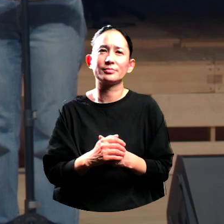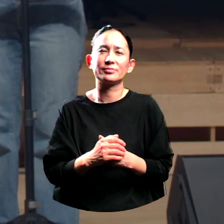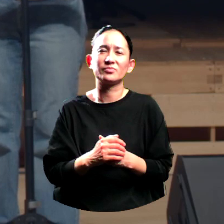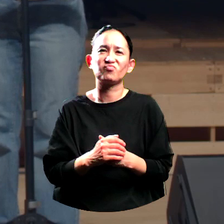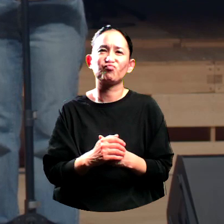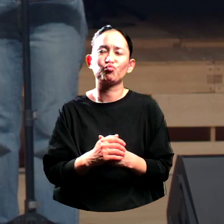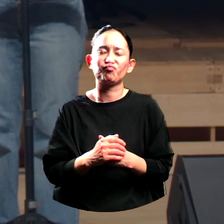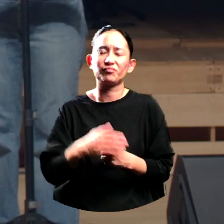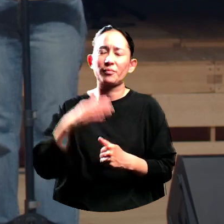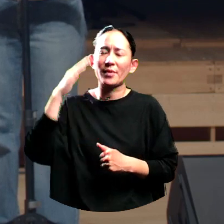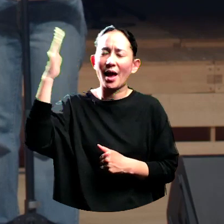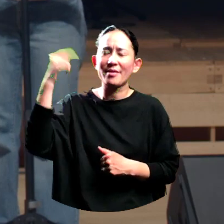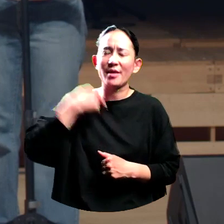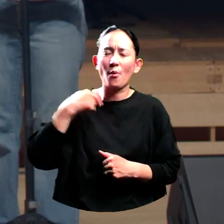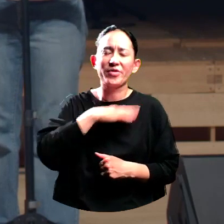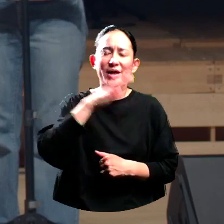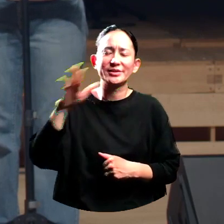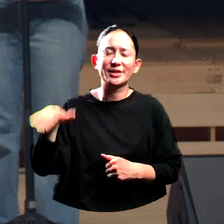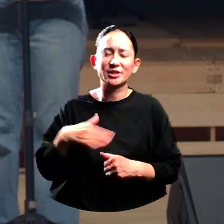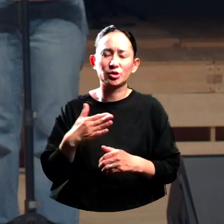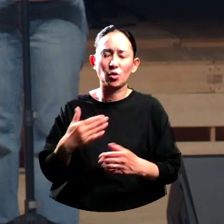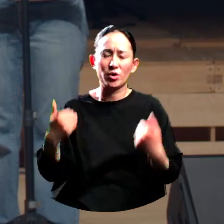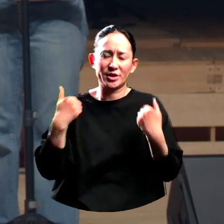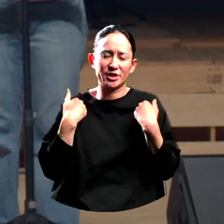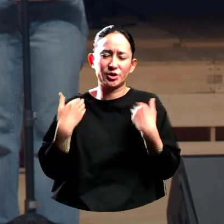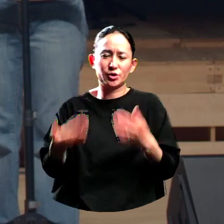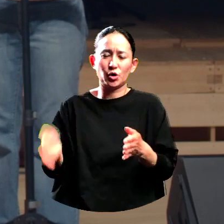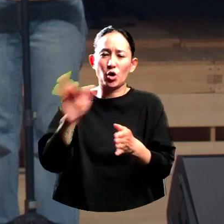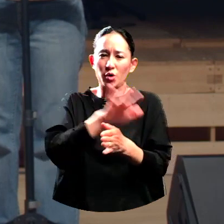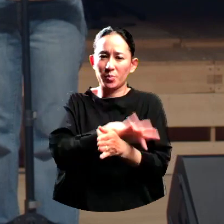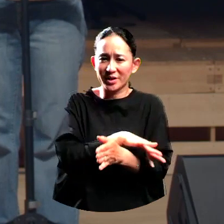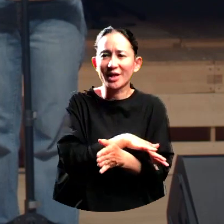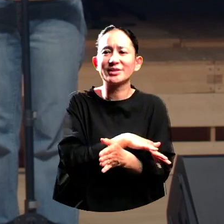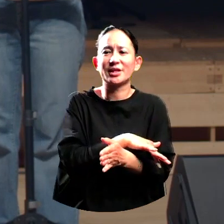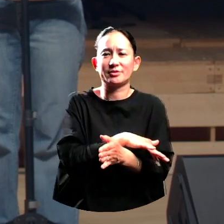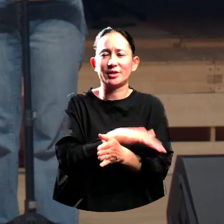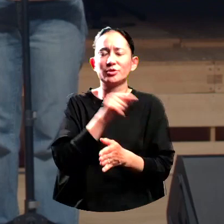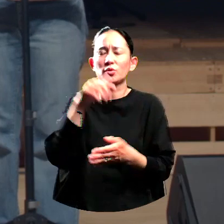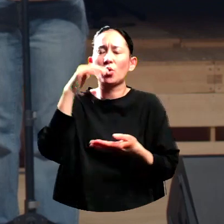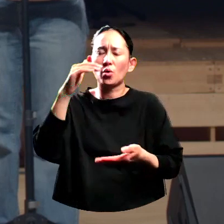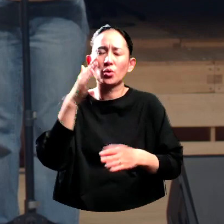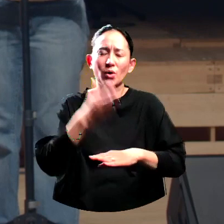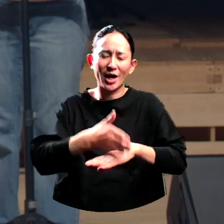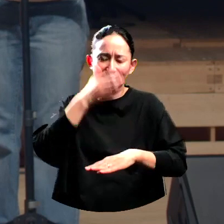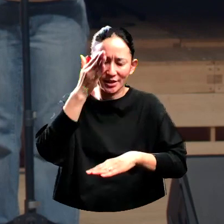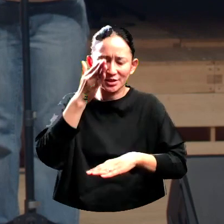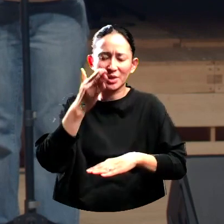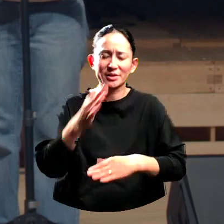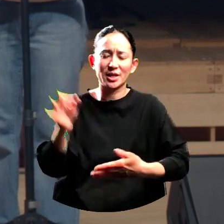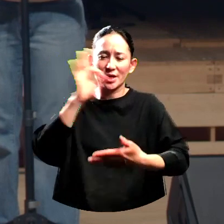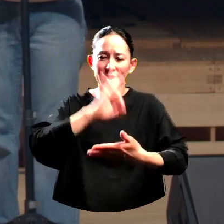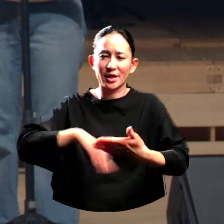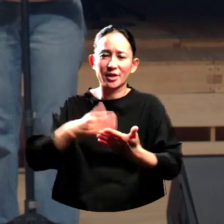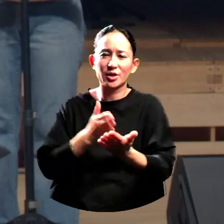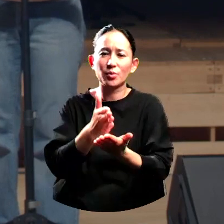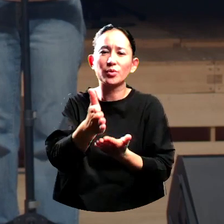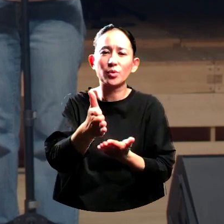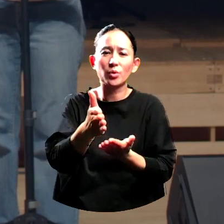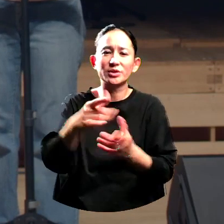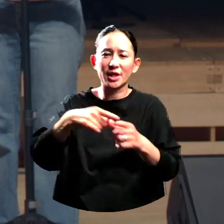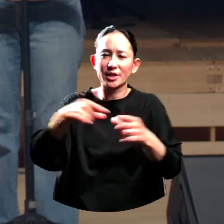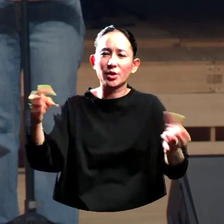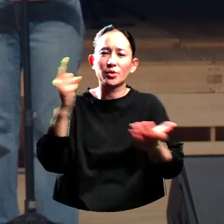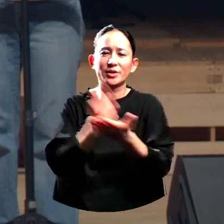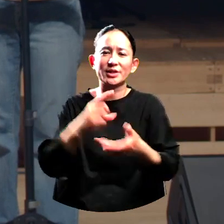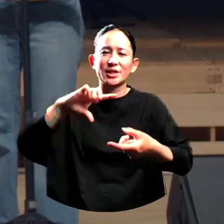beyond. あなたが私たちの必要を満たしてくださることを心から感謝します。また献金を通してここ日本だけでなく海外から